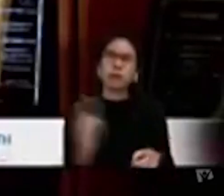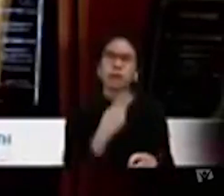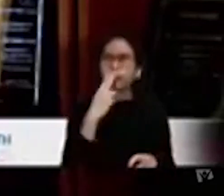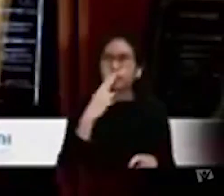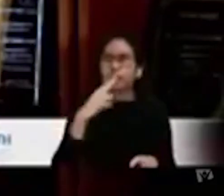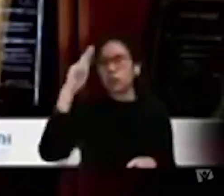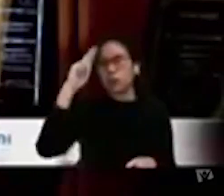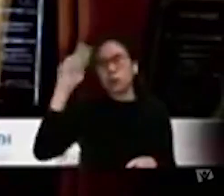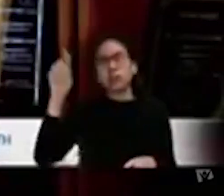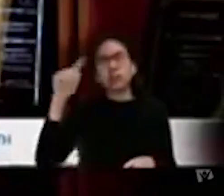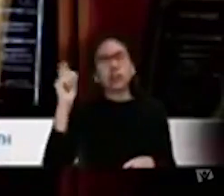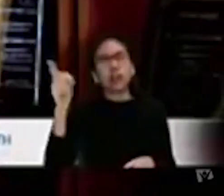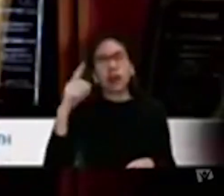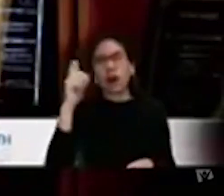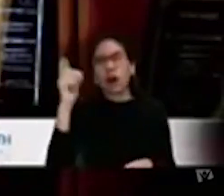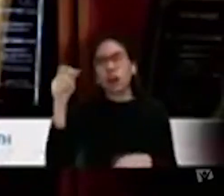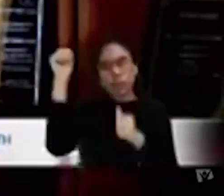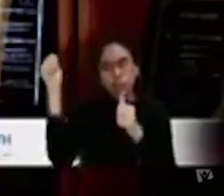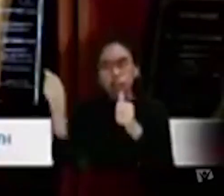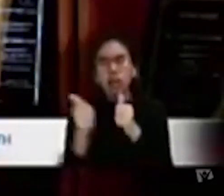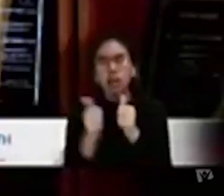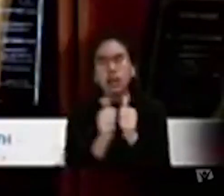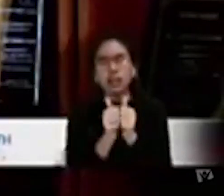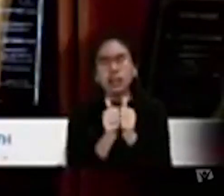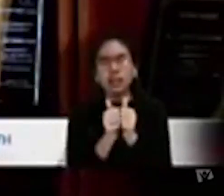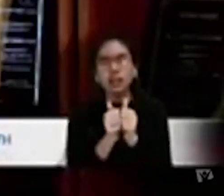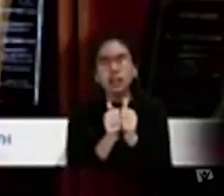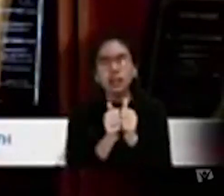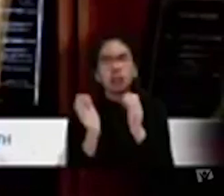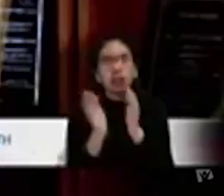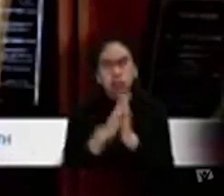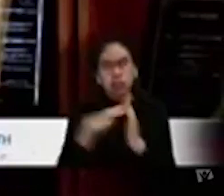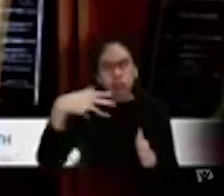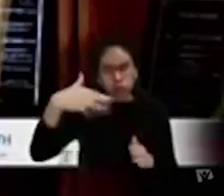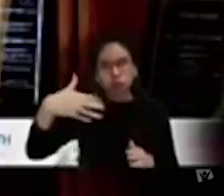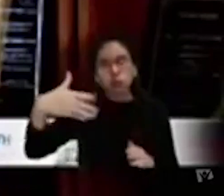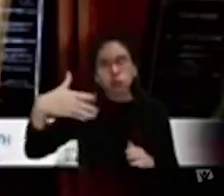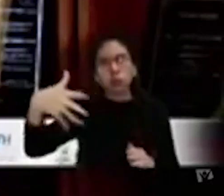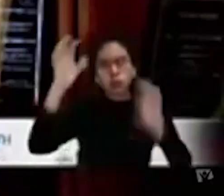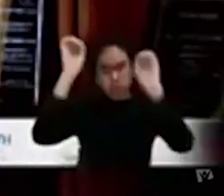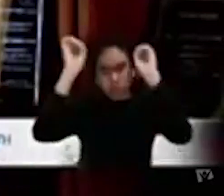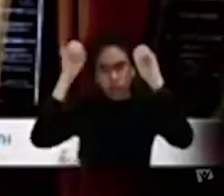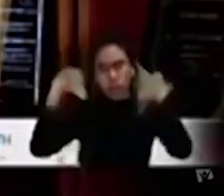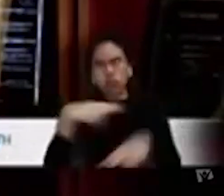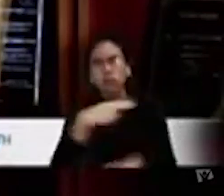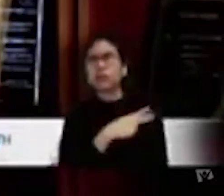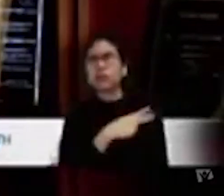menyertai, menopang, bahkan terus, dan terus-menerus memberkati Rumah Sakit Advent Bandung